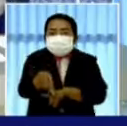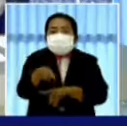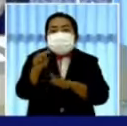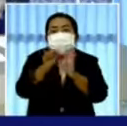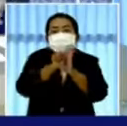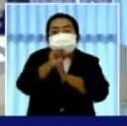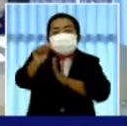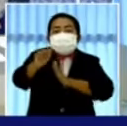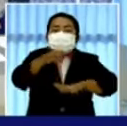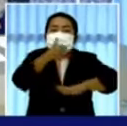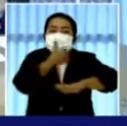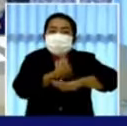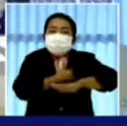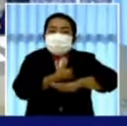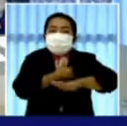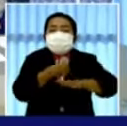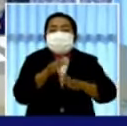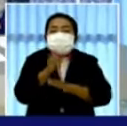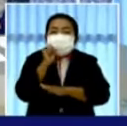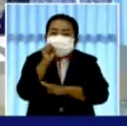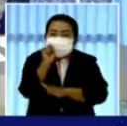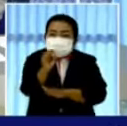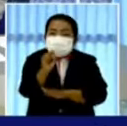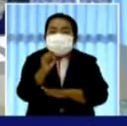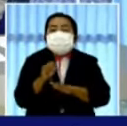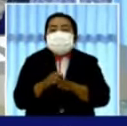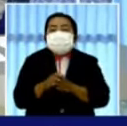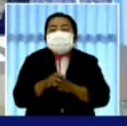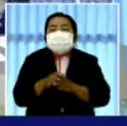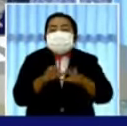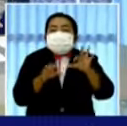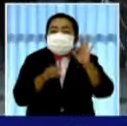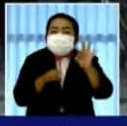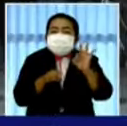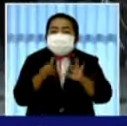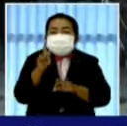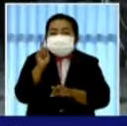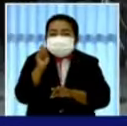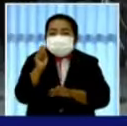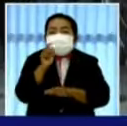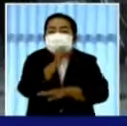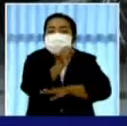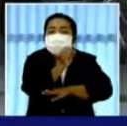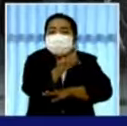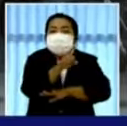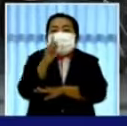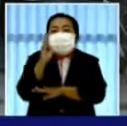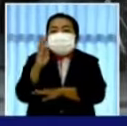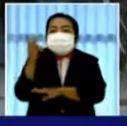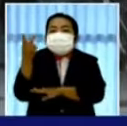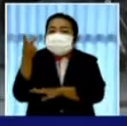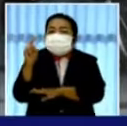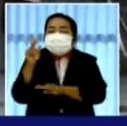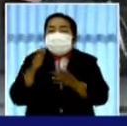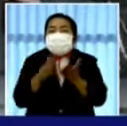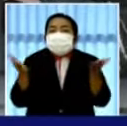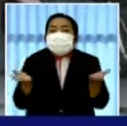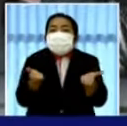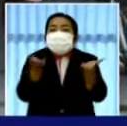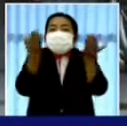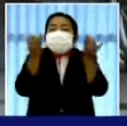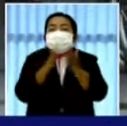แต่ถ้าผู้ว่าราชการจังหวัดตากเองก็สั่งน็อคดาวน์พื้นที่ทั้ง 9อำเภอนะครับหลังสปกส่วนกลางประกาศให้ยกระดับเป็นพื้นที่ควบคุม